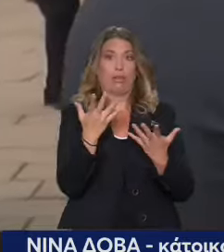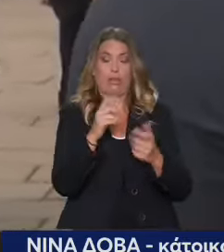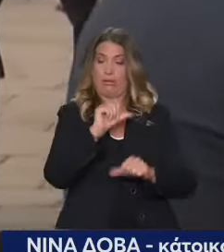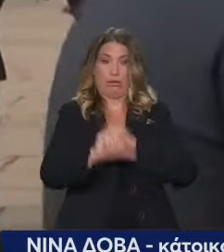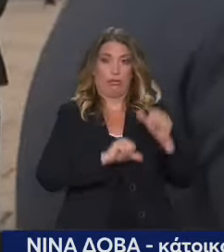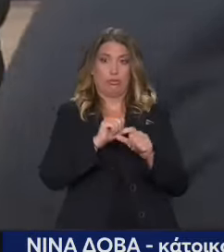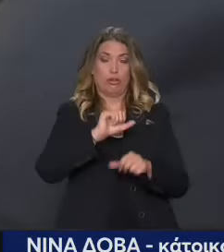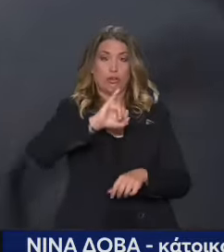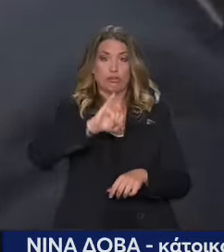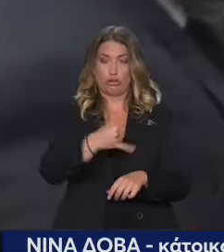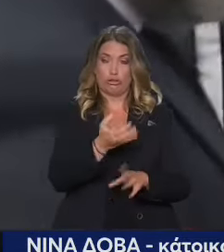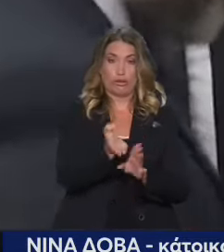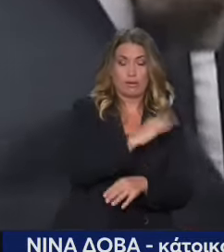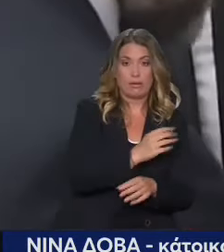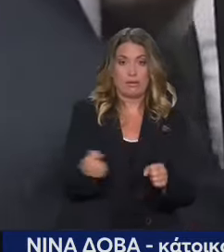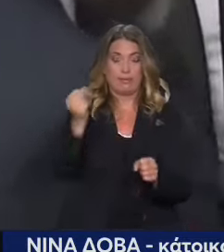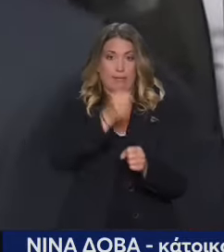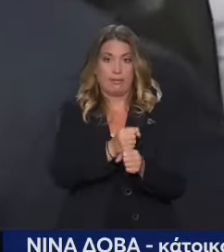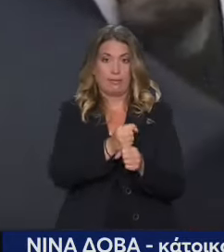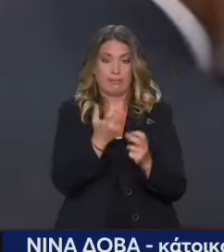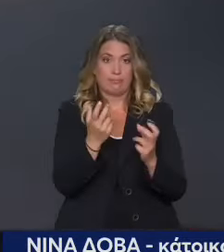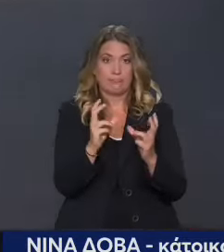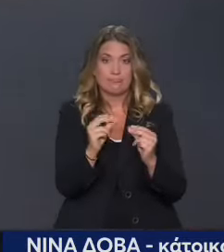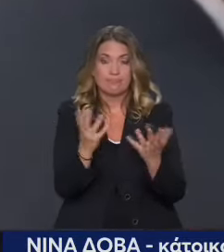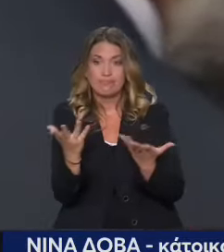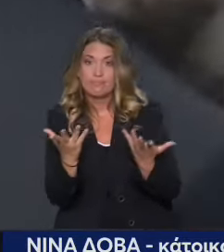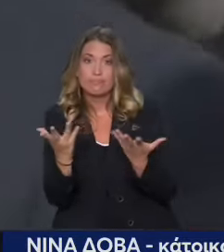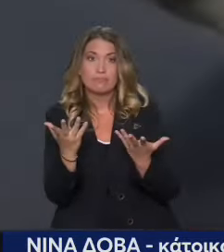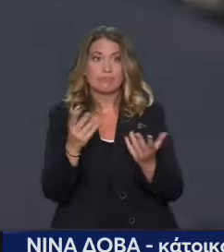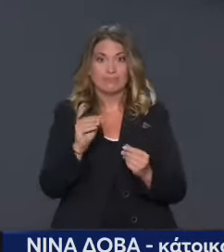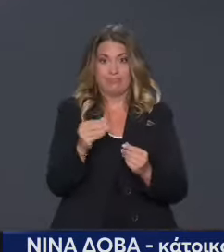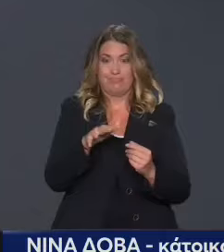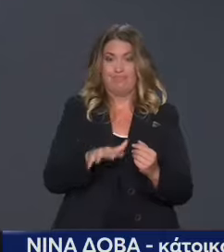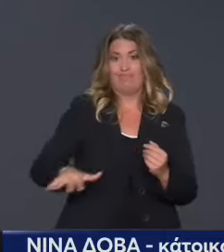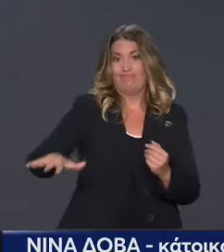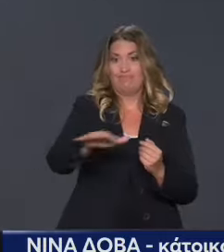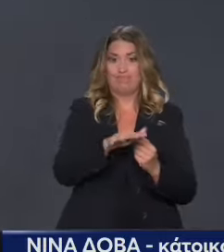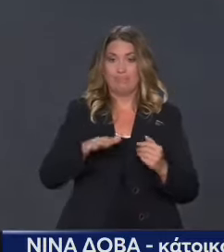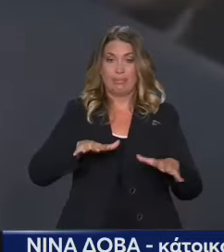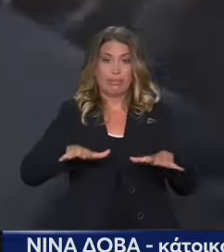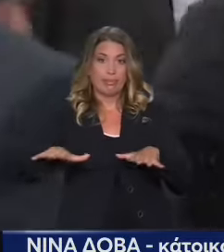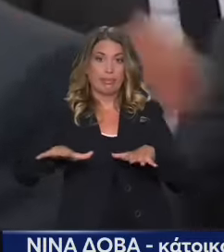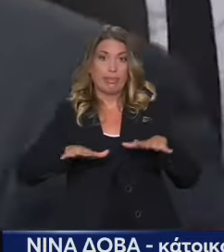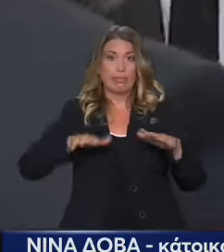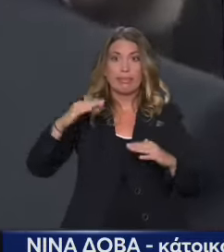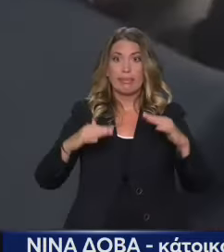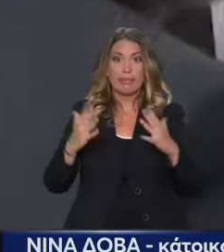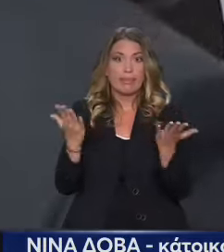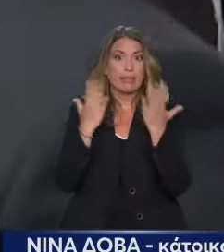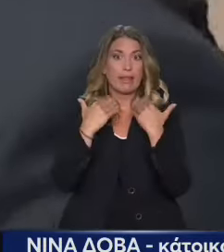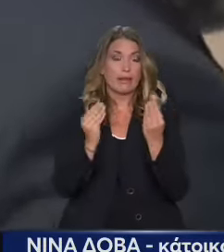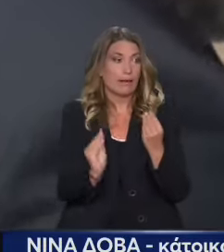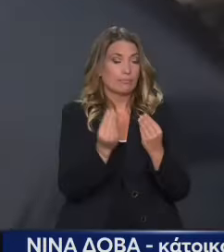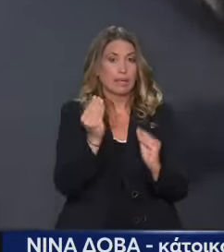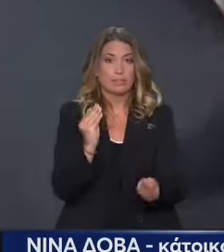γρήγορα. Και φυσικά με το θέμα του Βασίλισσας. Όλοι και το κλίμα που υπάρχει αυτή τη στιγμή υπάρχει μια στάθεια και η παρουσία της